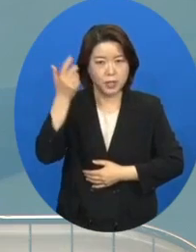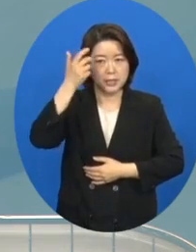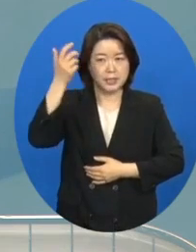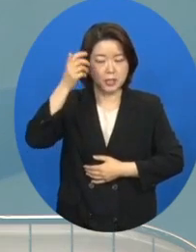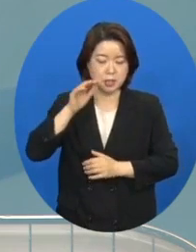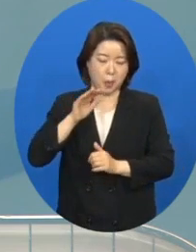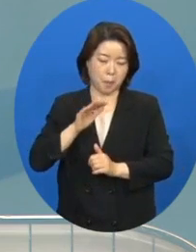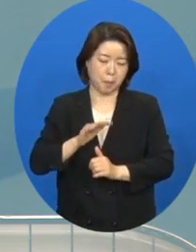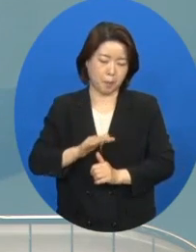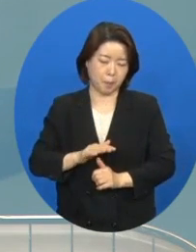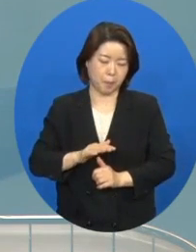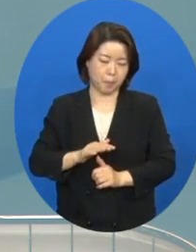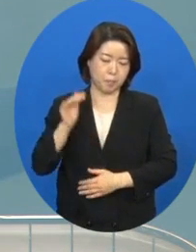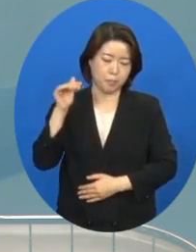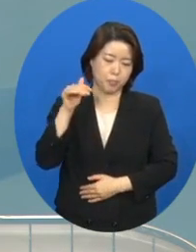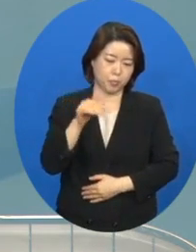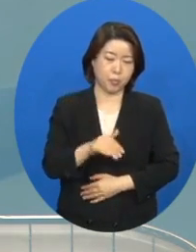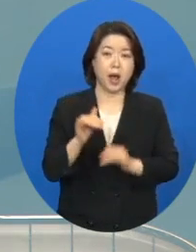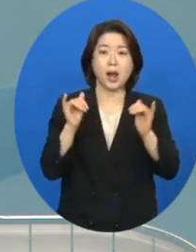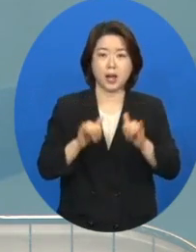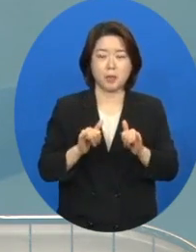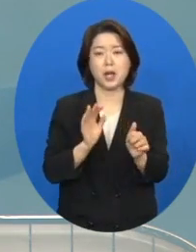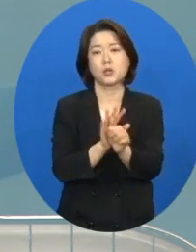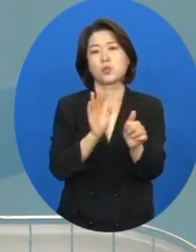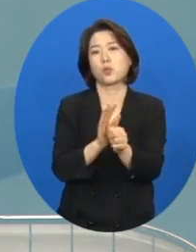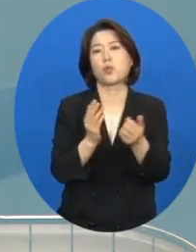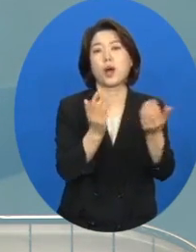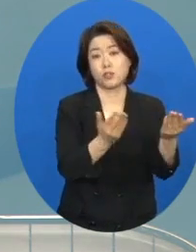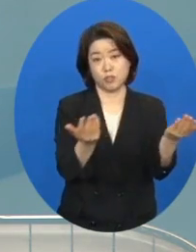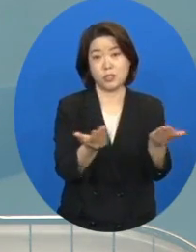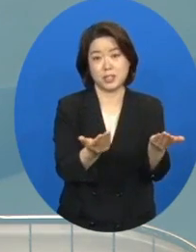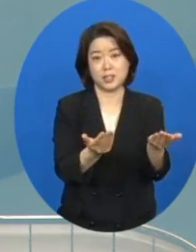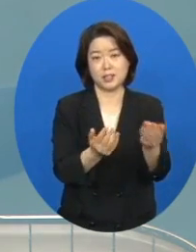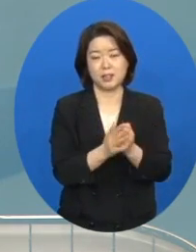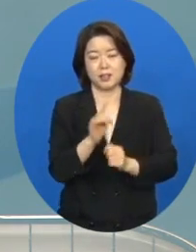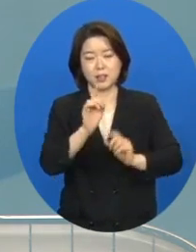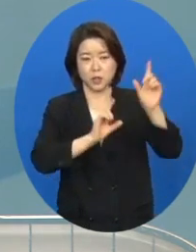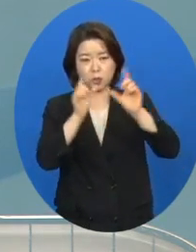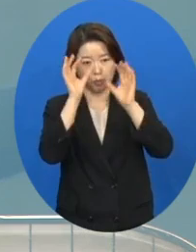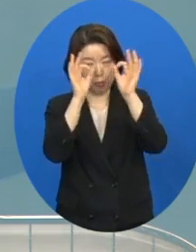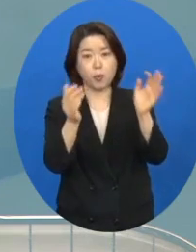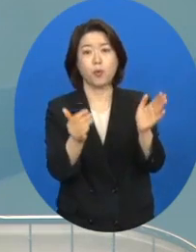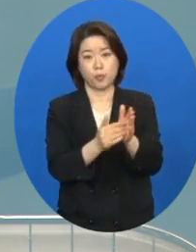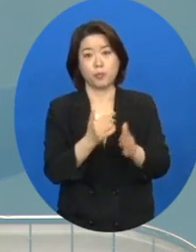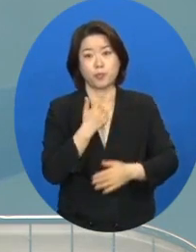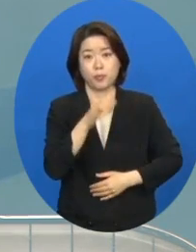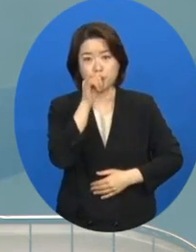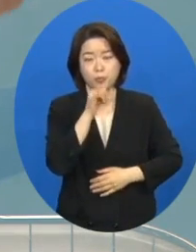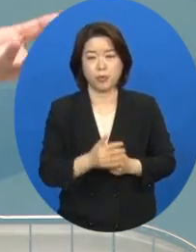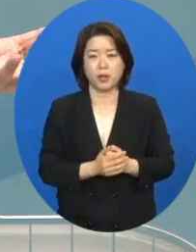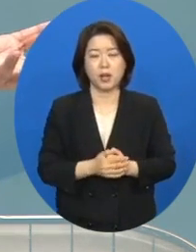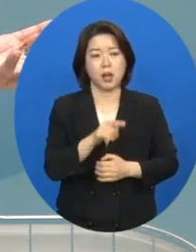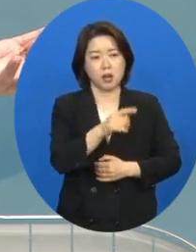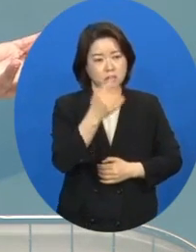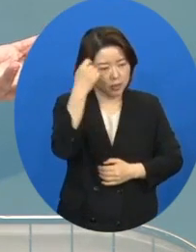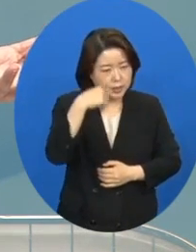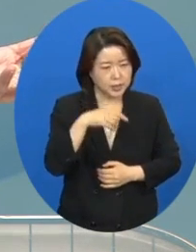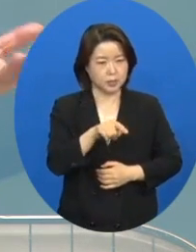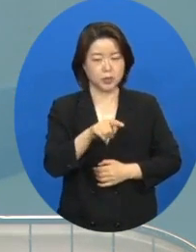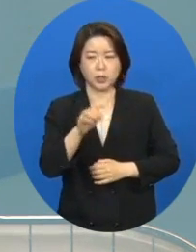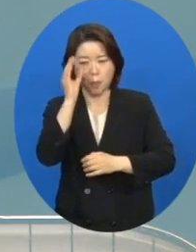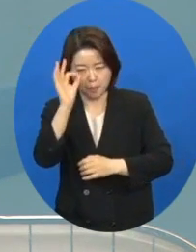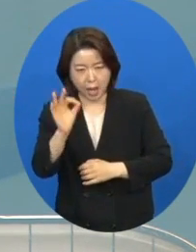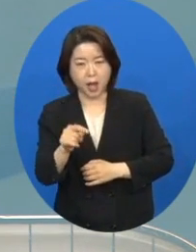이렇게 눌려지게 될까 봐 도와주는 것이었습니다. 그런 모습을 보았습니다. 그런 느낌을